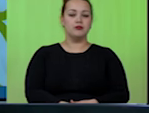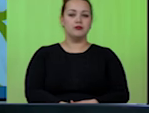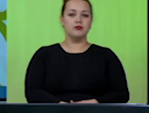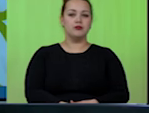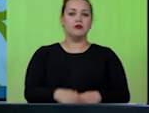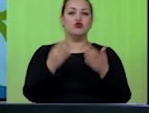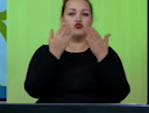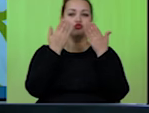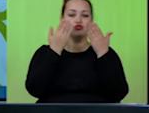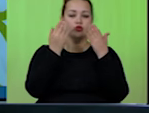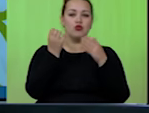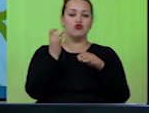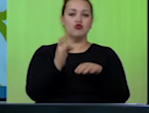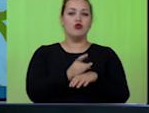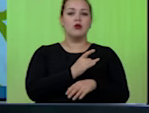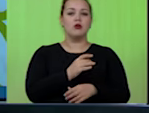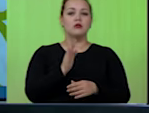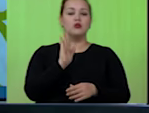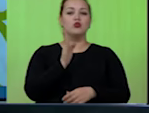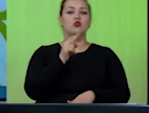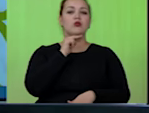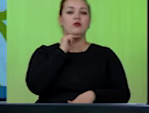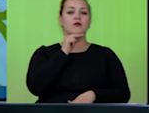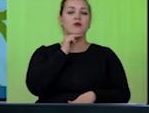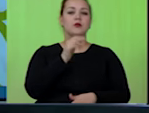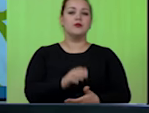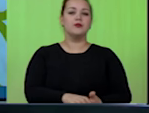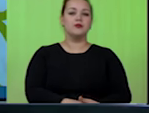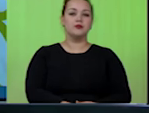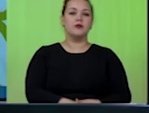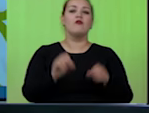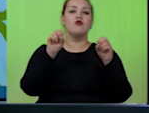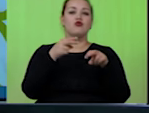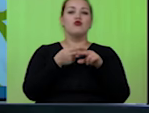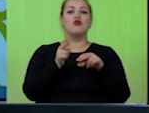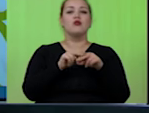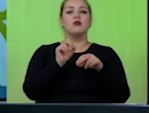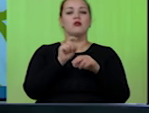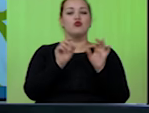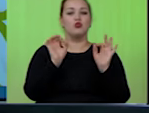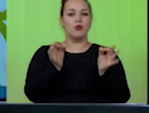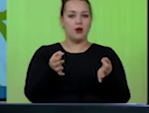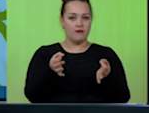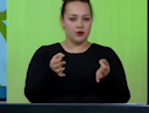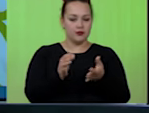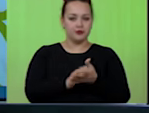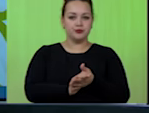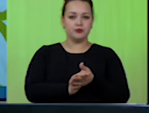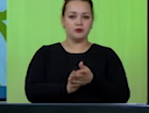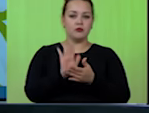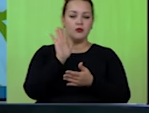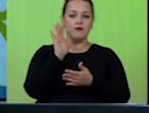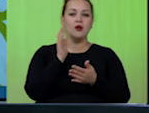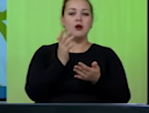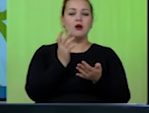Читаю задачу еще раз. Будьте внимательными, и вы решите эту задачу правильно. В